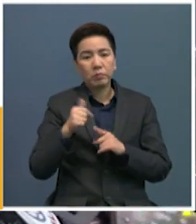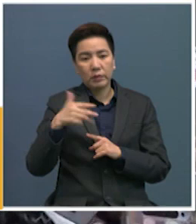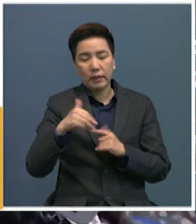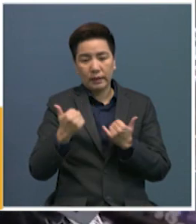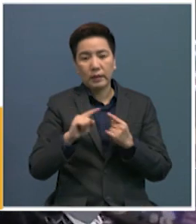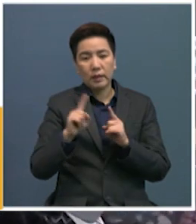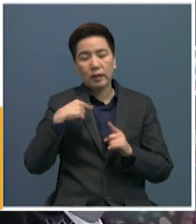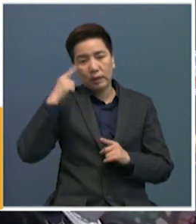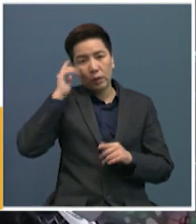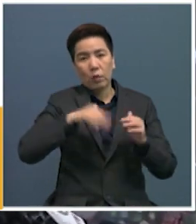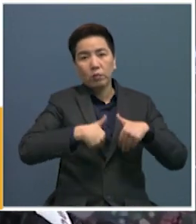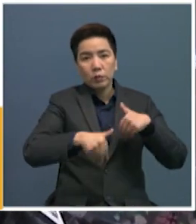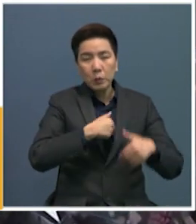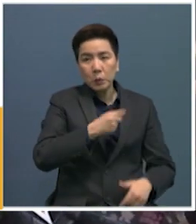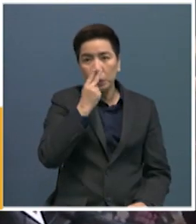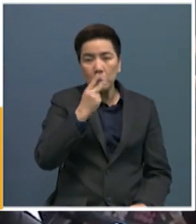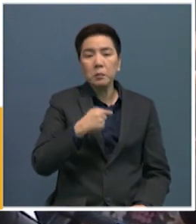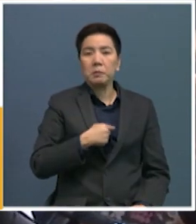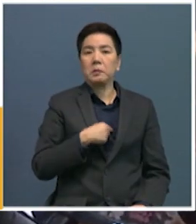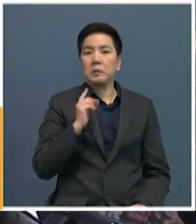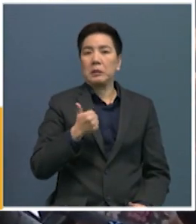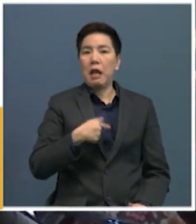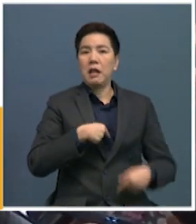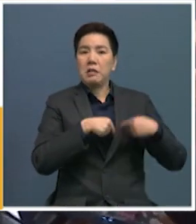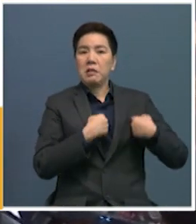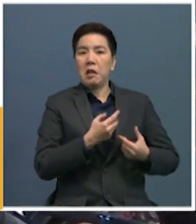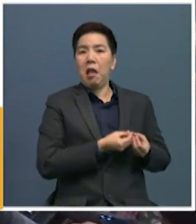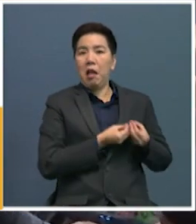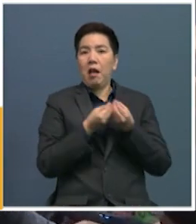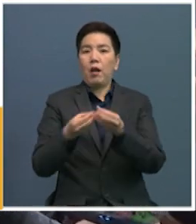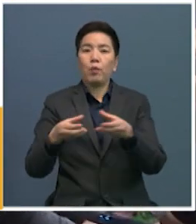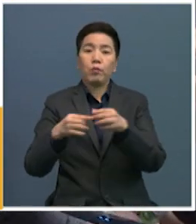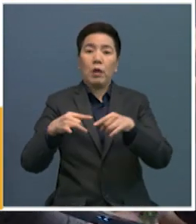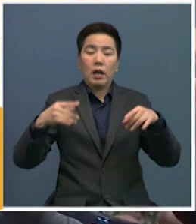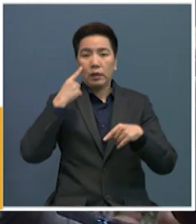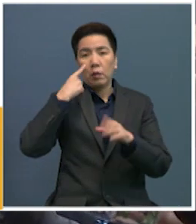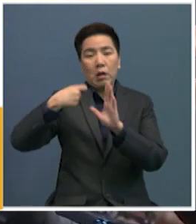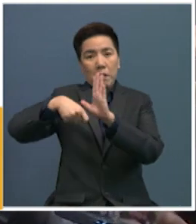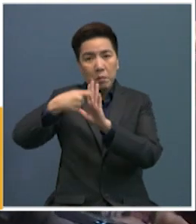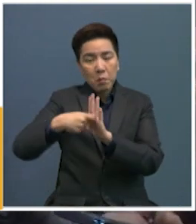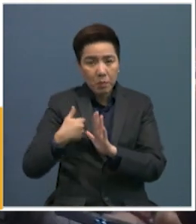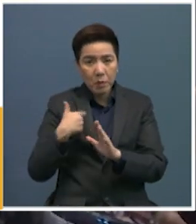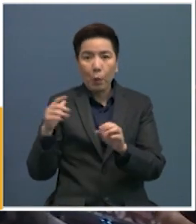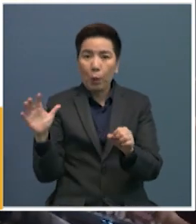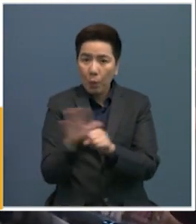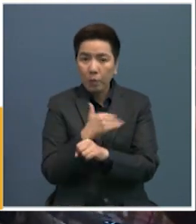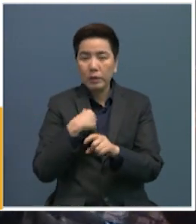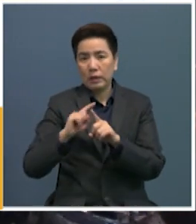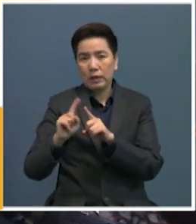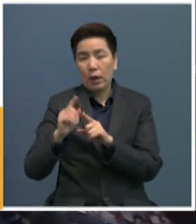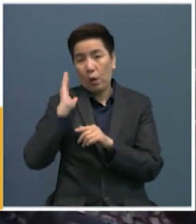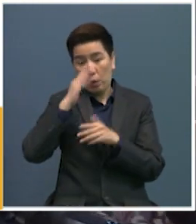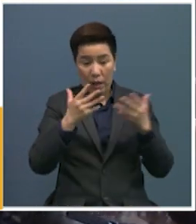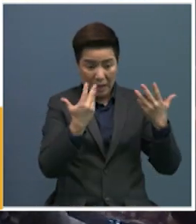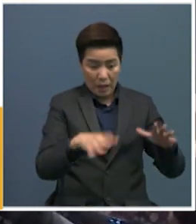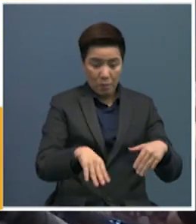แต่ก็เชื่อว่าชนะใจประชาชนนั่นแหละค่ะส่วนการอธิบายเนี่ยข้อมูลและเหตุผลมาครบเลยหลังจากที่ปลายจะมีงานรอ